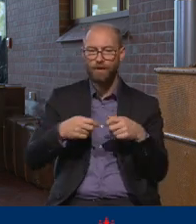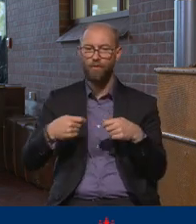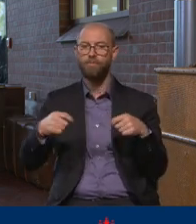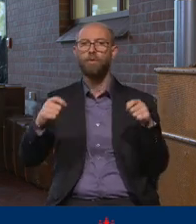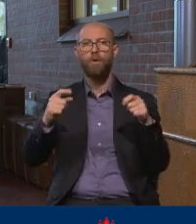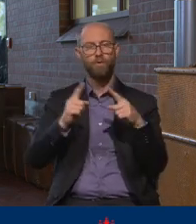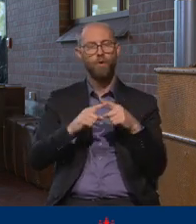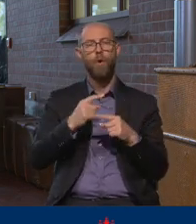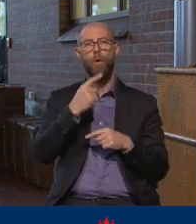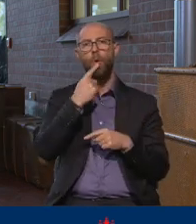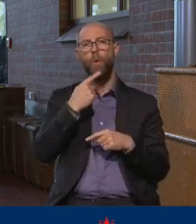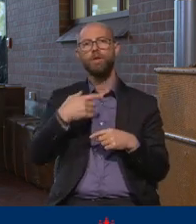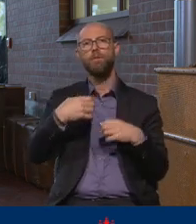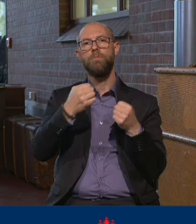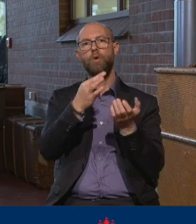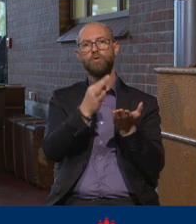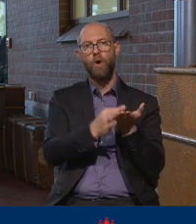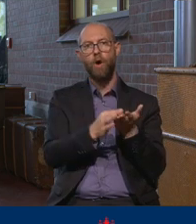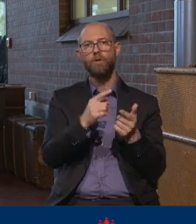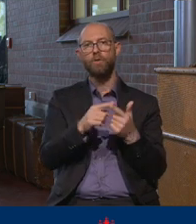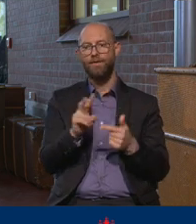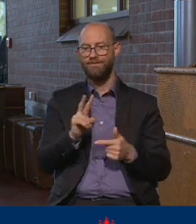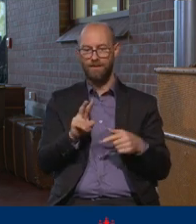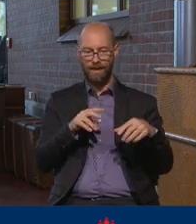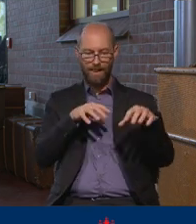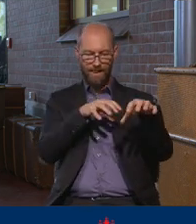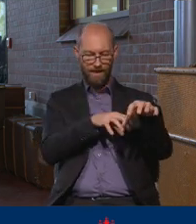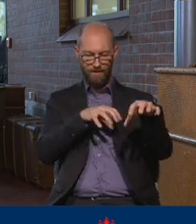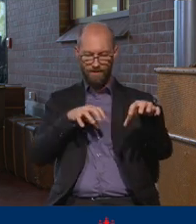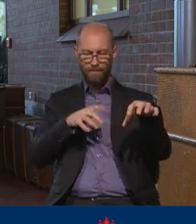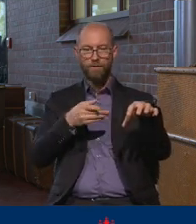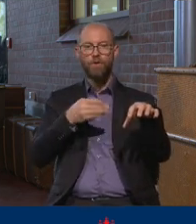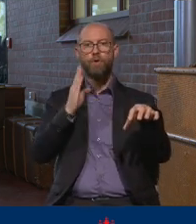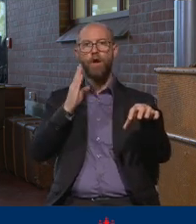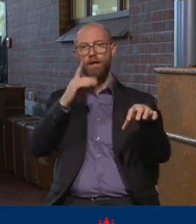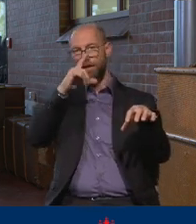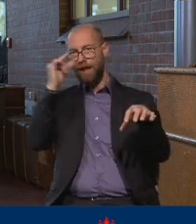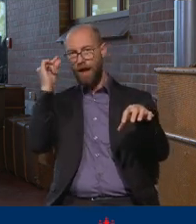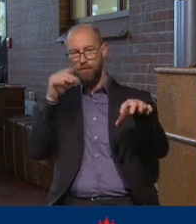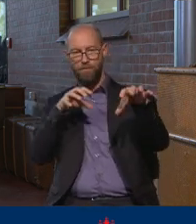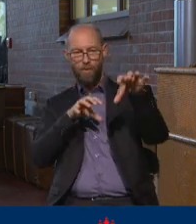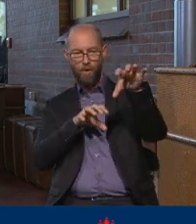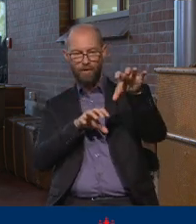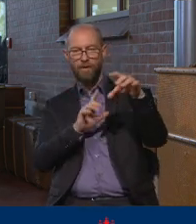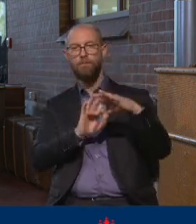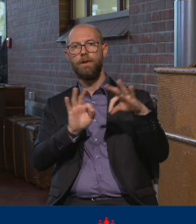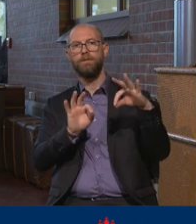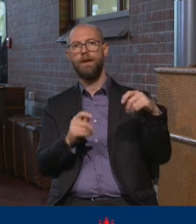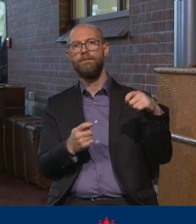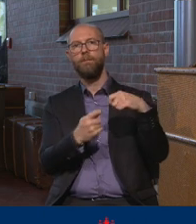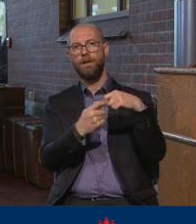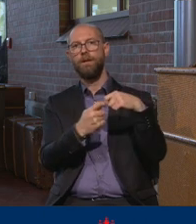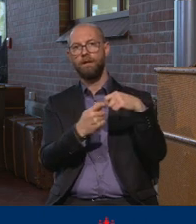rothenburgsort und die veddel stärker mit dem nördlichen hamburg verbunden werden das